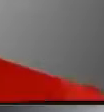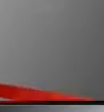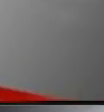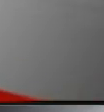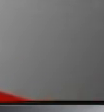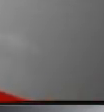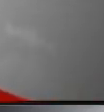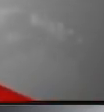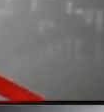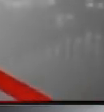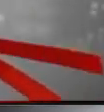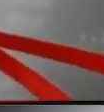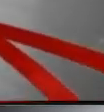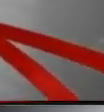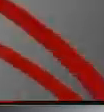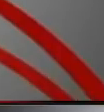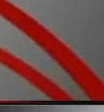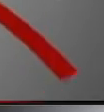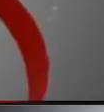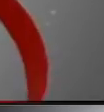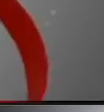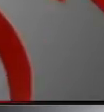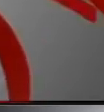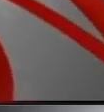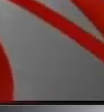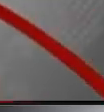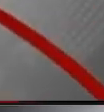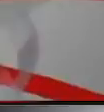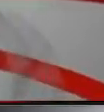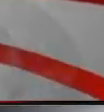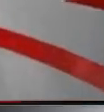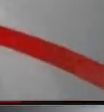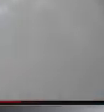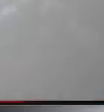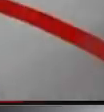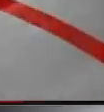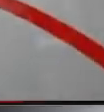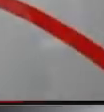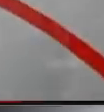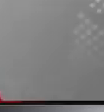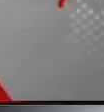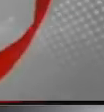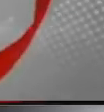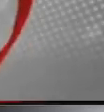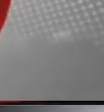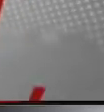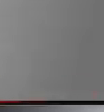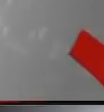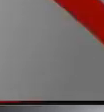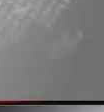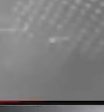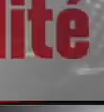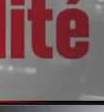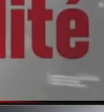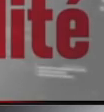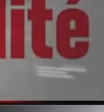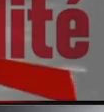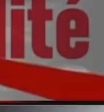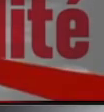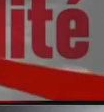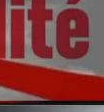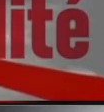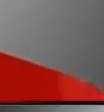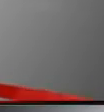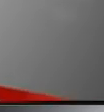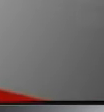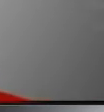quand même t'a fait plainte pour lui mais carton va pas on a le on a faut attendre président Jovenel qui t'a parlé sous petit écran dans la CANUS ici là nous même jeune